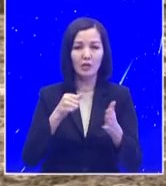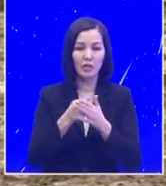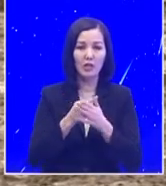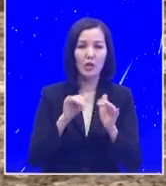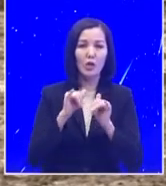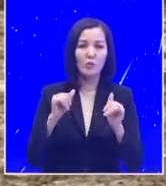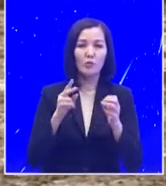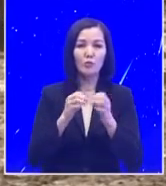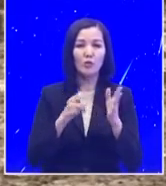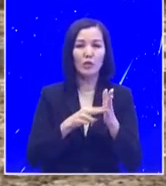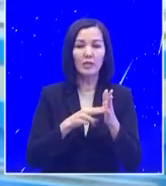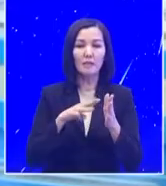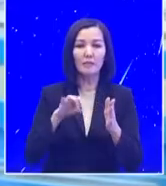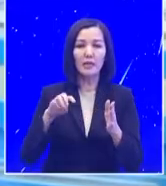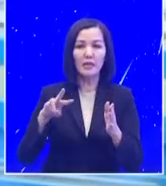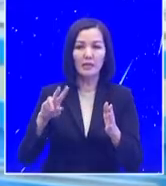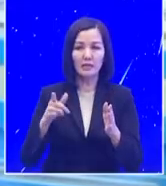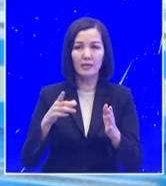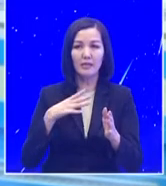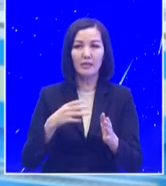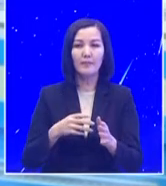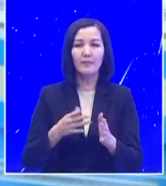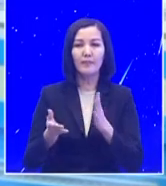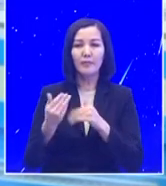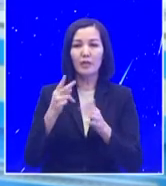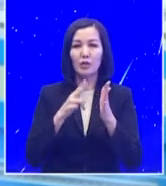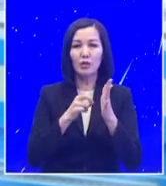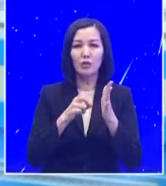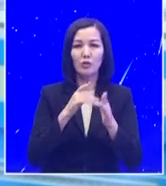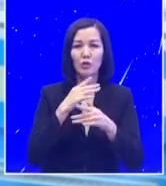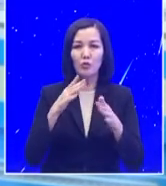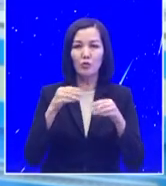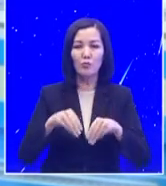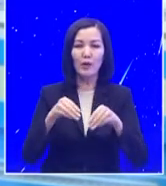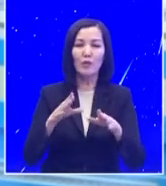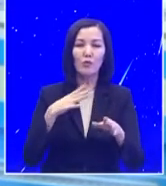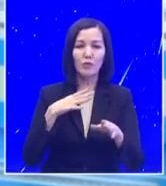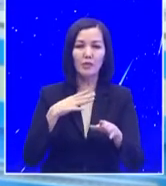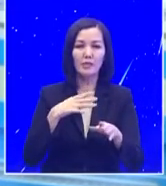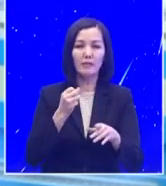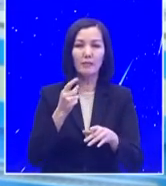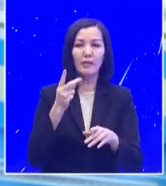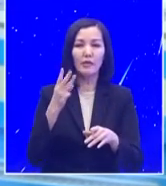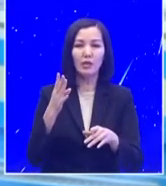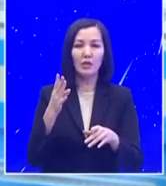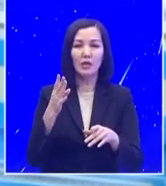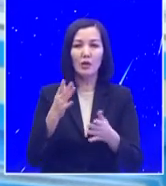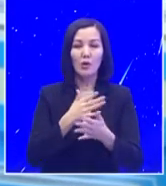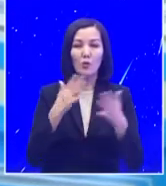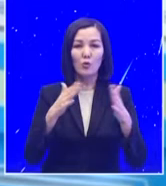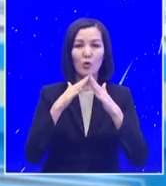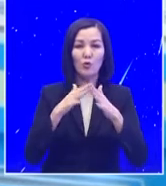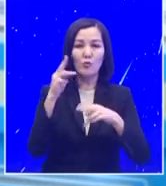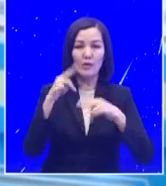өсім 17 миллиардты құрайды. Былтыр 700-ден астам гектар бақ отырғыздық, бірнеше үлкен қоймалар